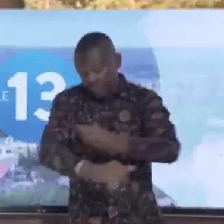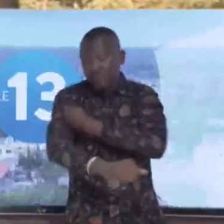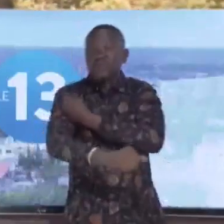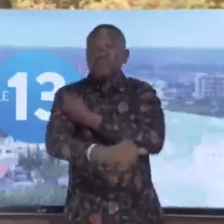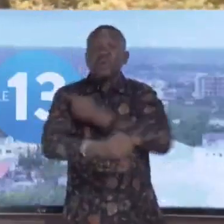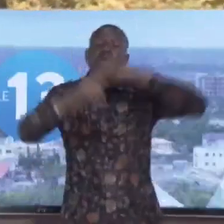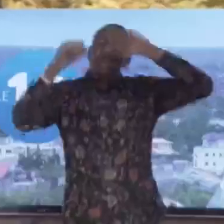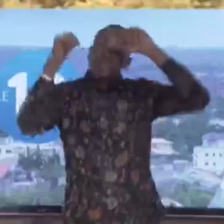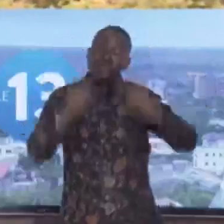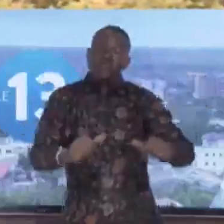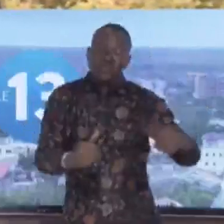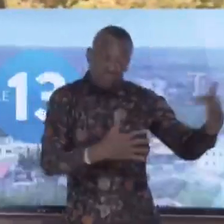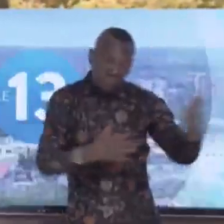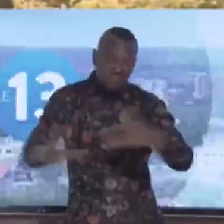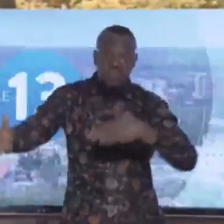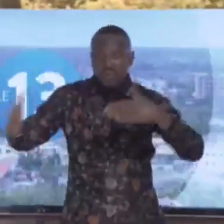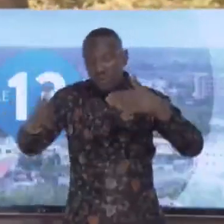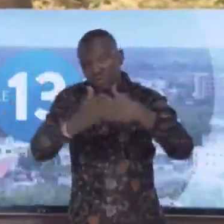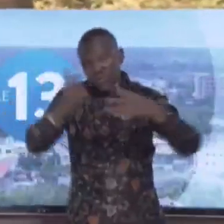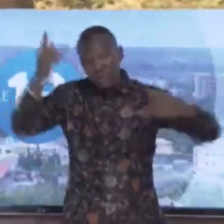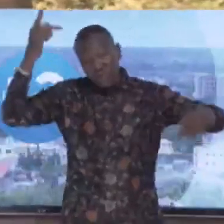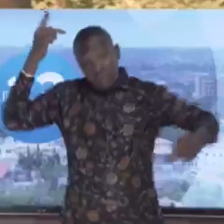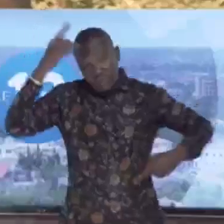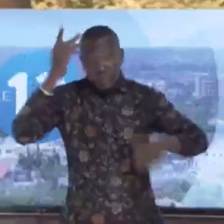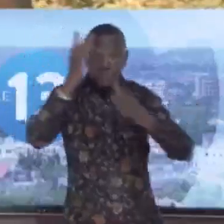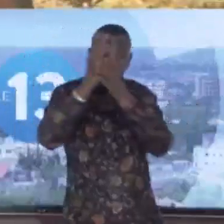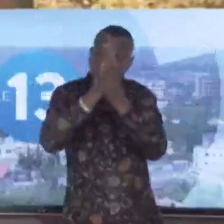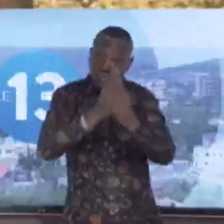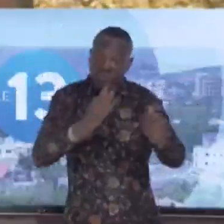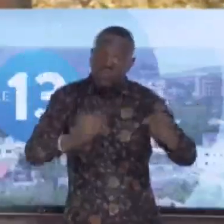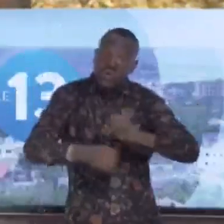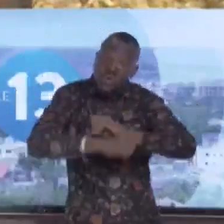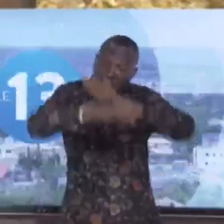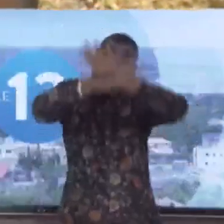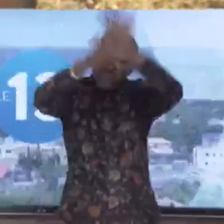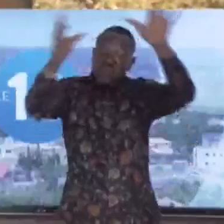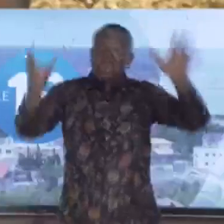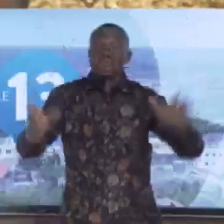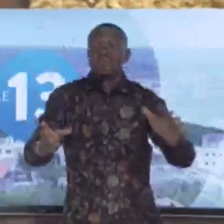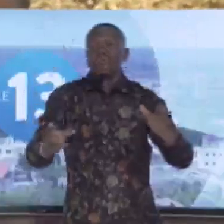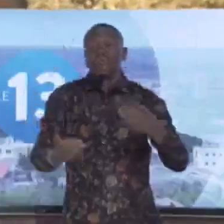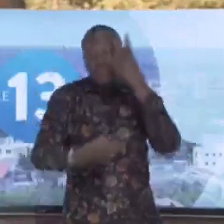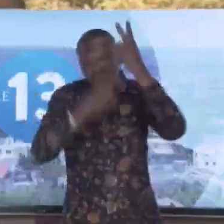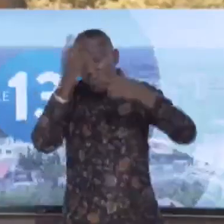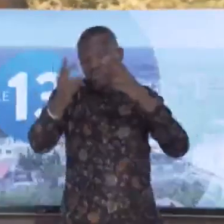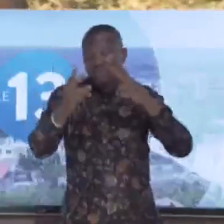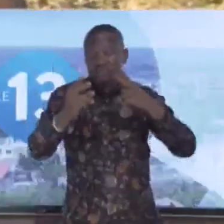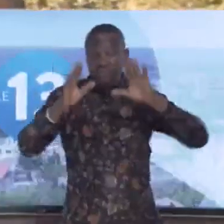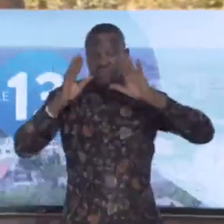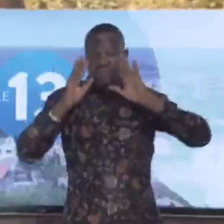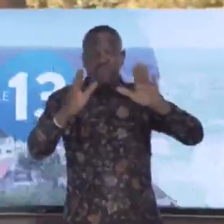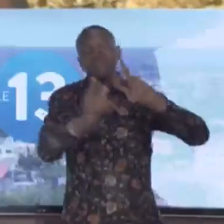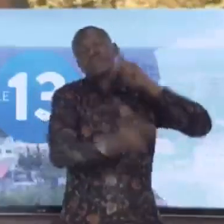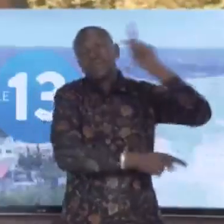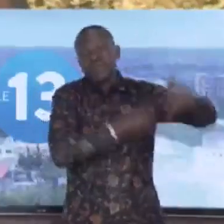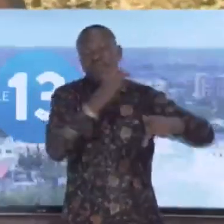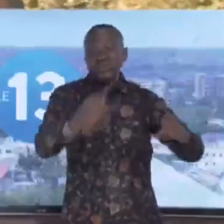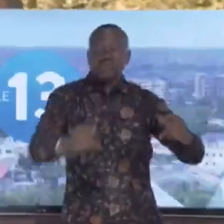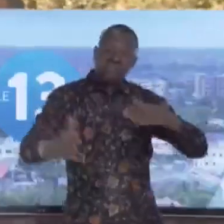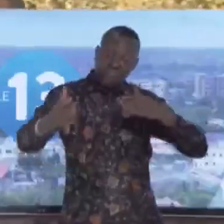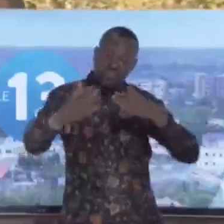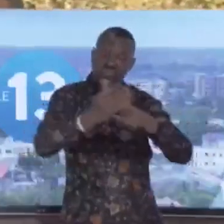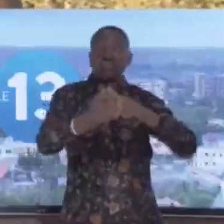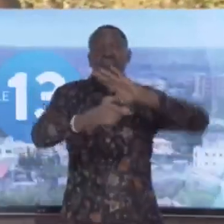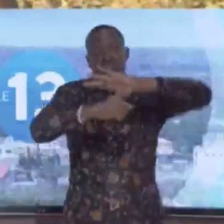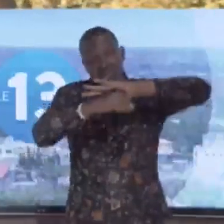pouvoir lutter contre ces maladies à potentiel épidémique. Et vous avez assisté le rejet de la population contre la vaccination à